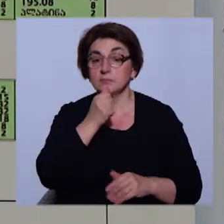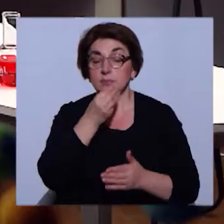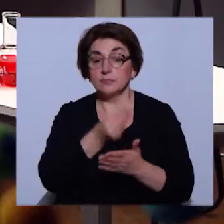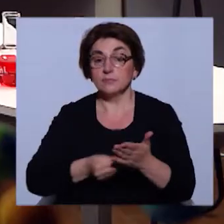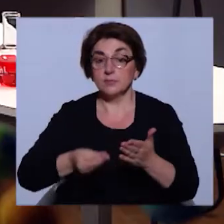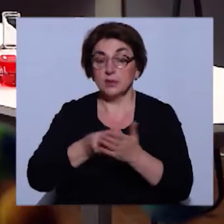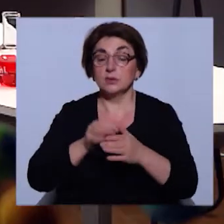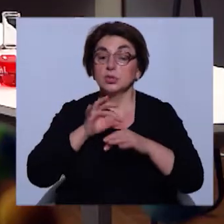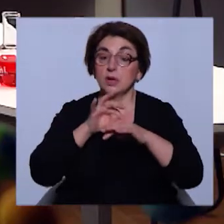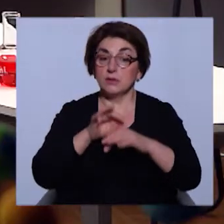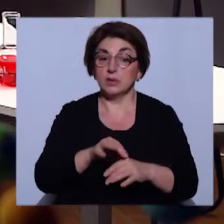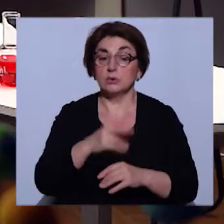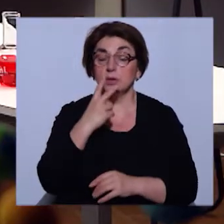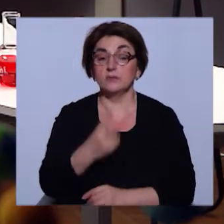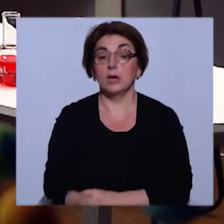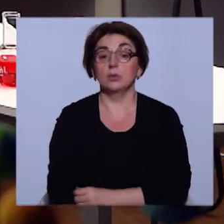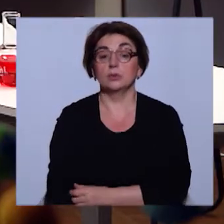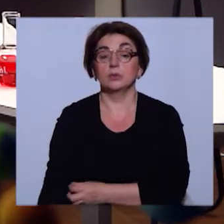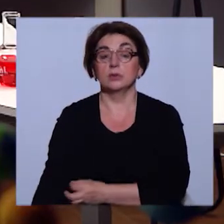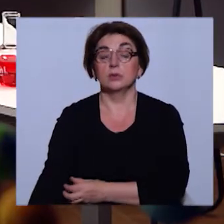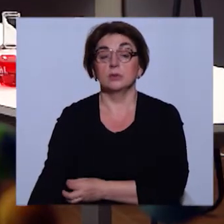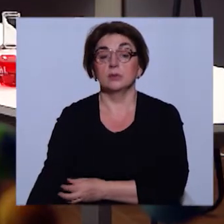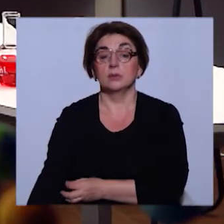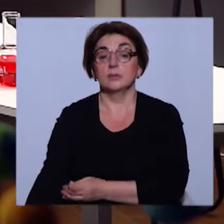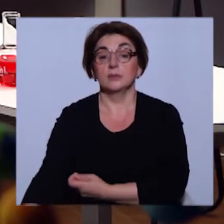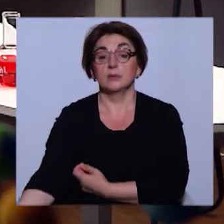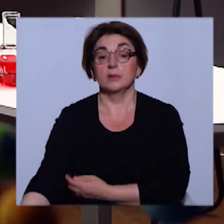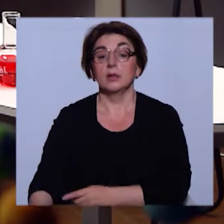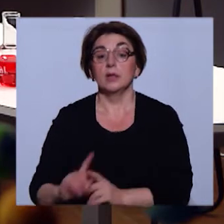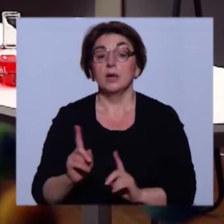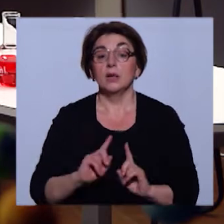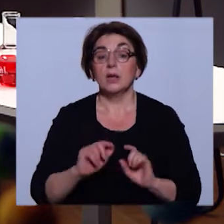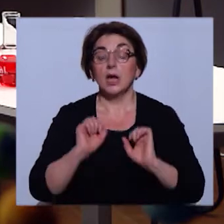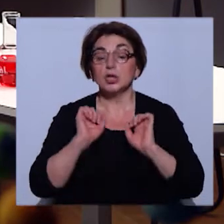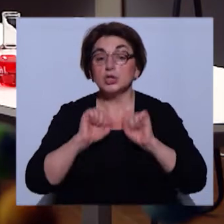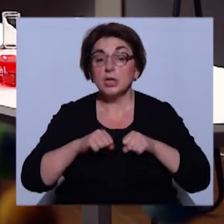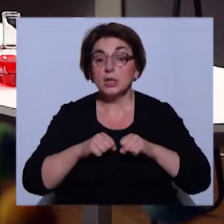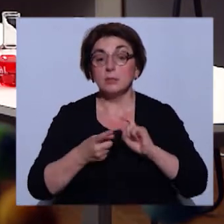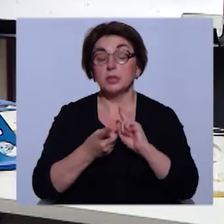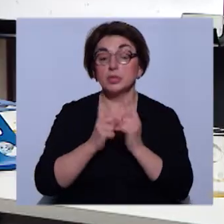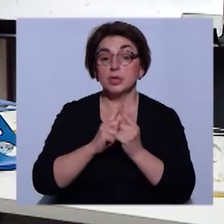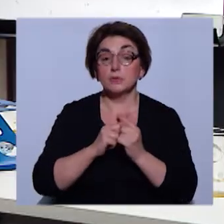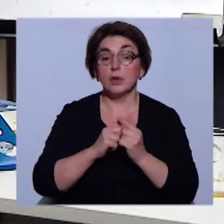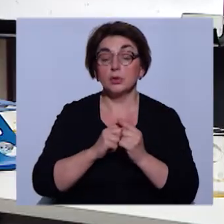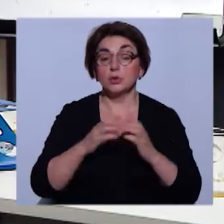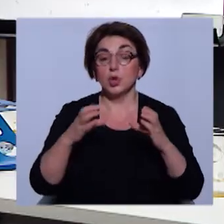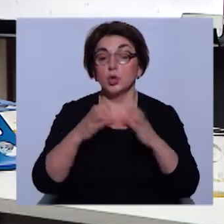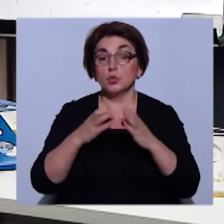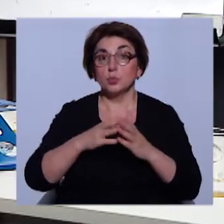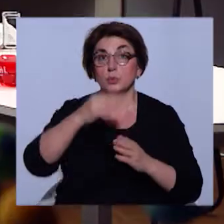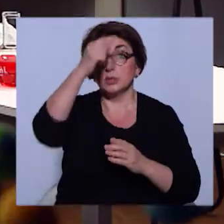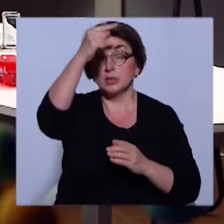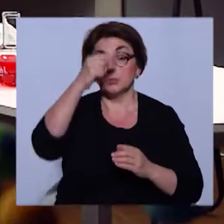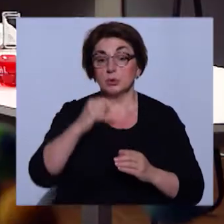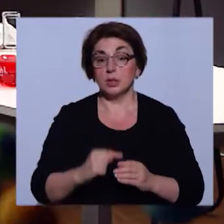მორიგი ექსპერიმენტი და ნახოთ რა შეიძლება შეიცვალოს ჯგუფში ზემოდან ქვემოთ. მოცემული